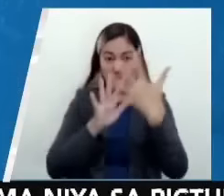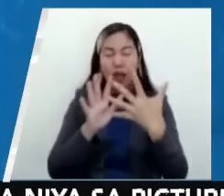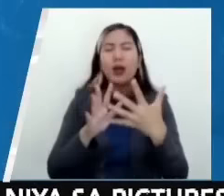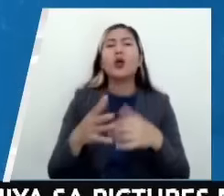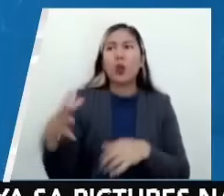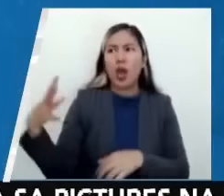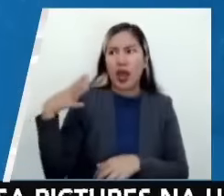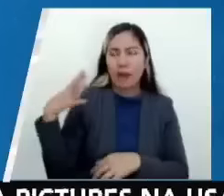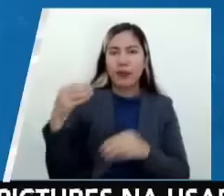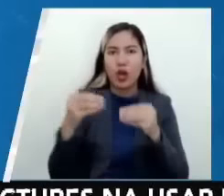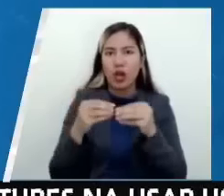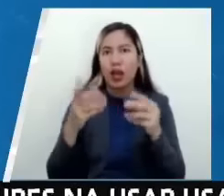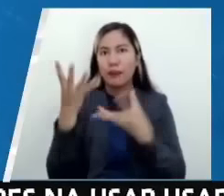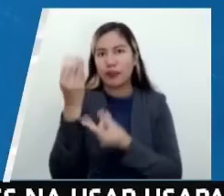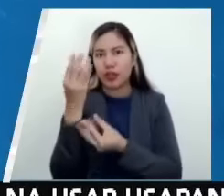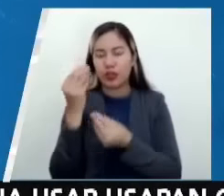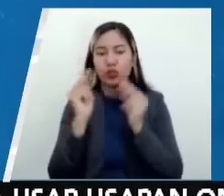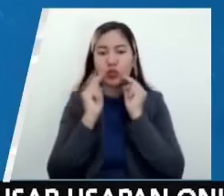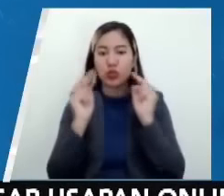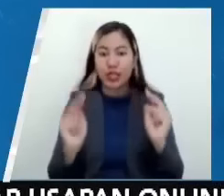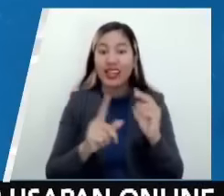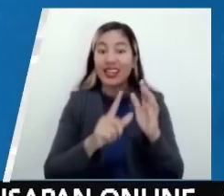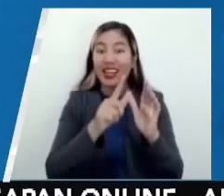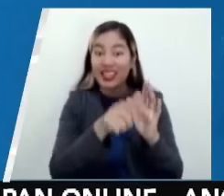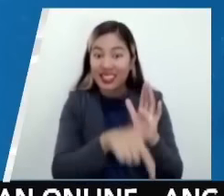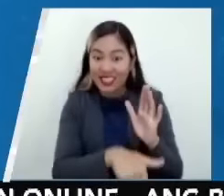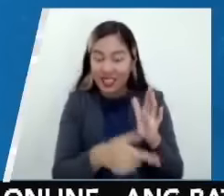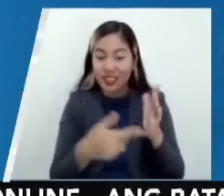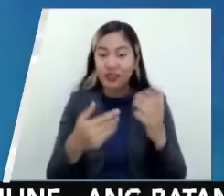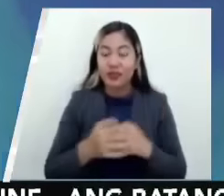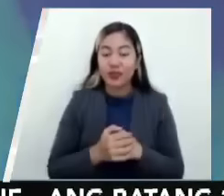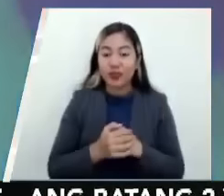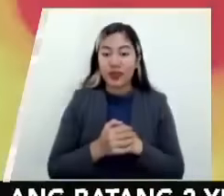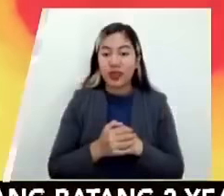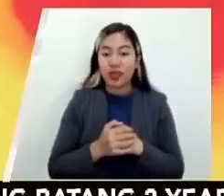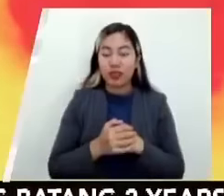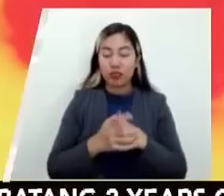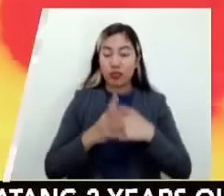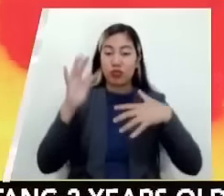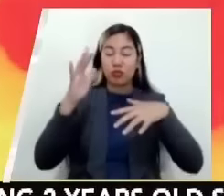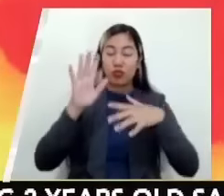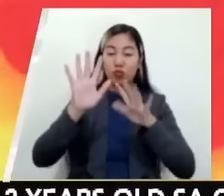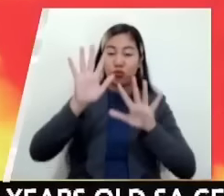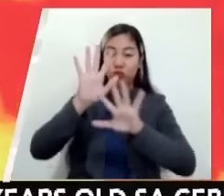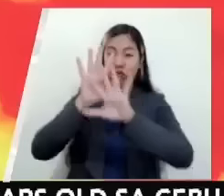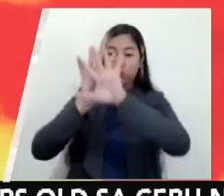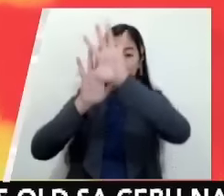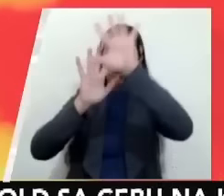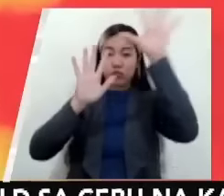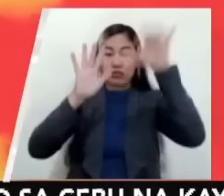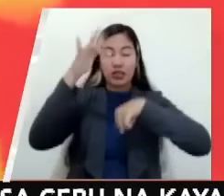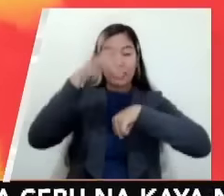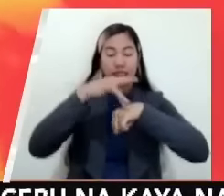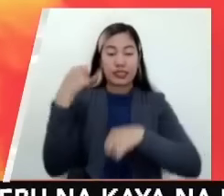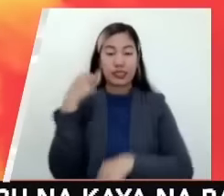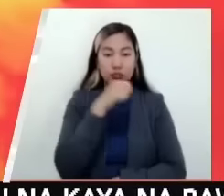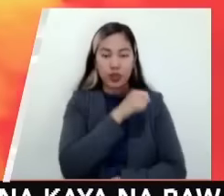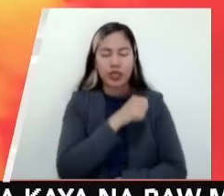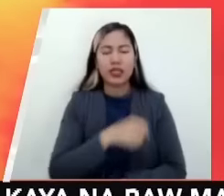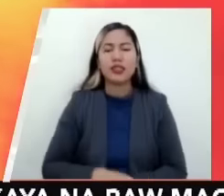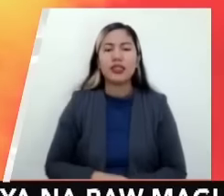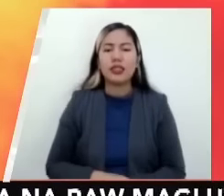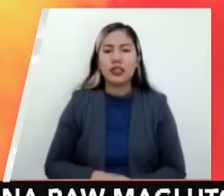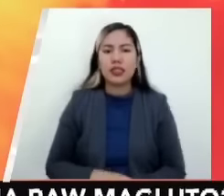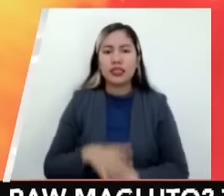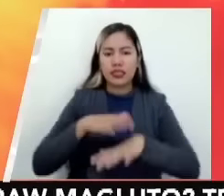tutumbukin ang silangan ng Taiwan. Base sa 8 a.m. bulletin ng PAGASA, signal number 5 na nga po sa northeastern portion